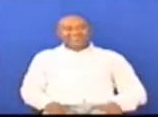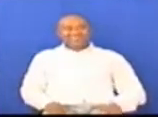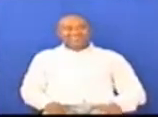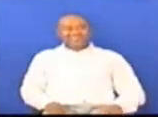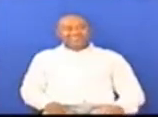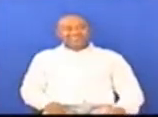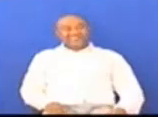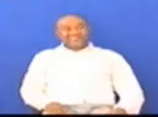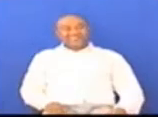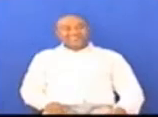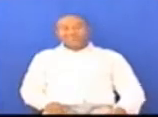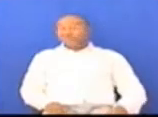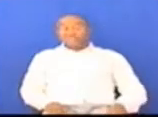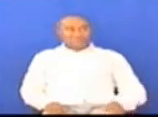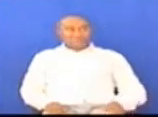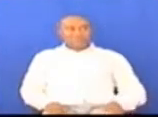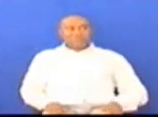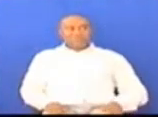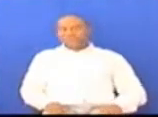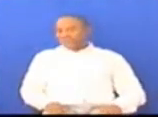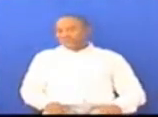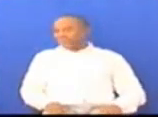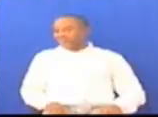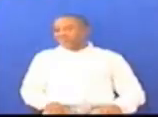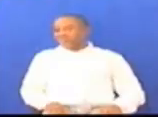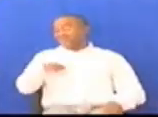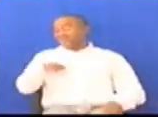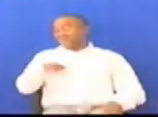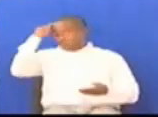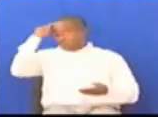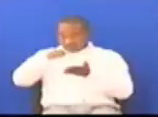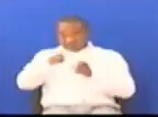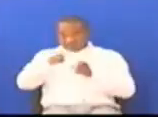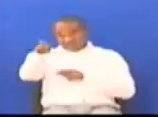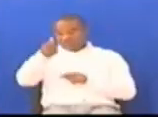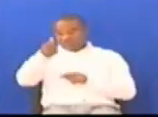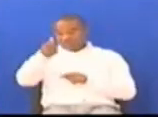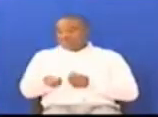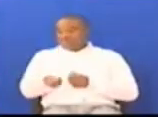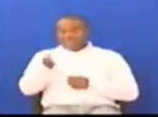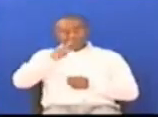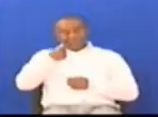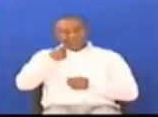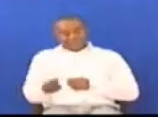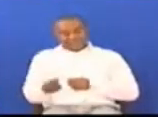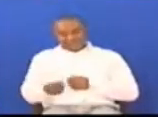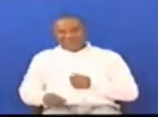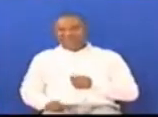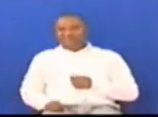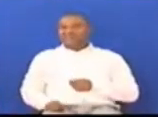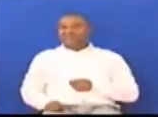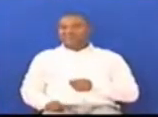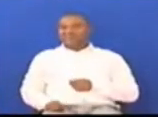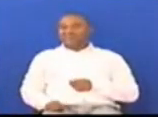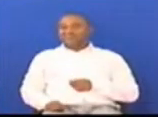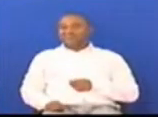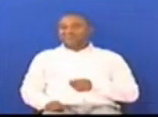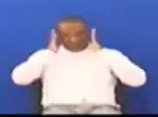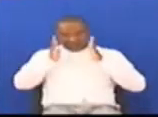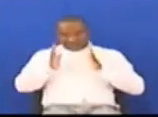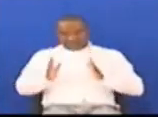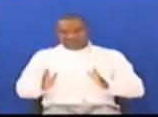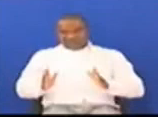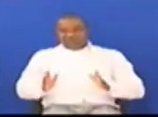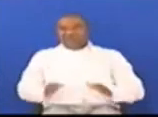Mheshimiwa, kwa maana hiyo, kwa maana hiyo ninachomalizia kwa kusema Mheshimiwa, Mheshimiwa pamoja Warabu na mazuri